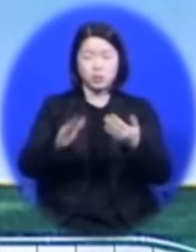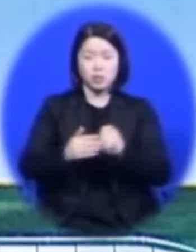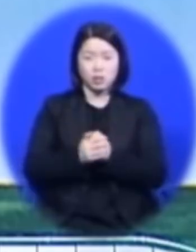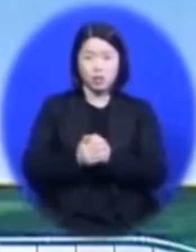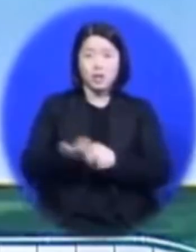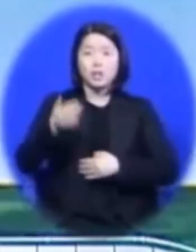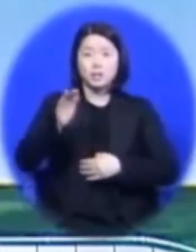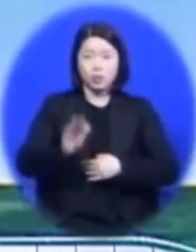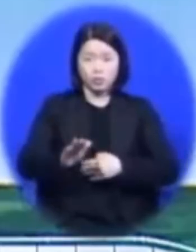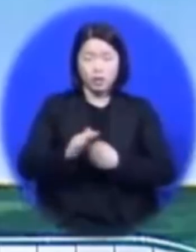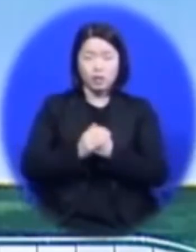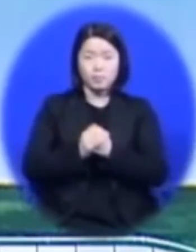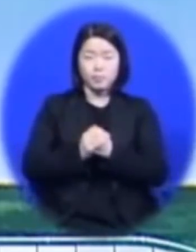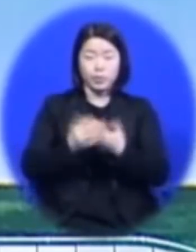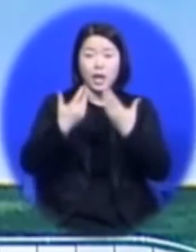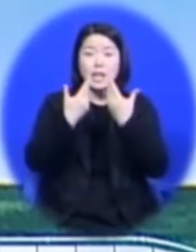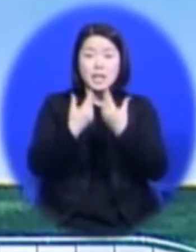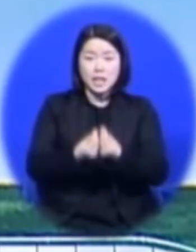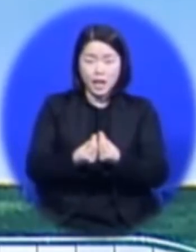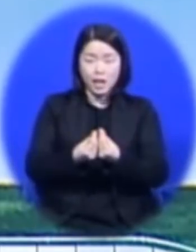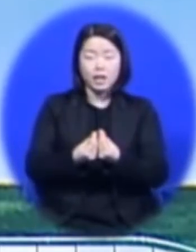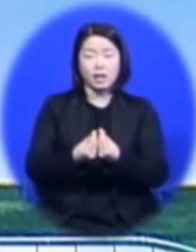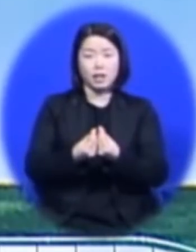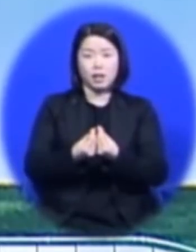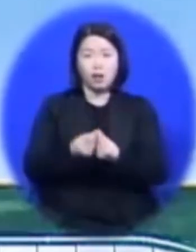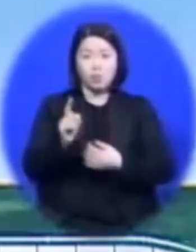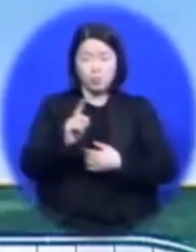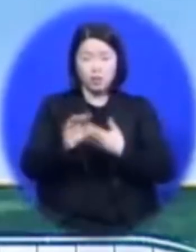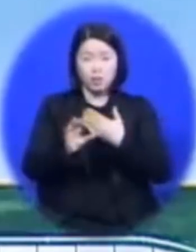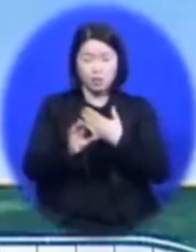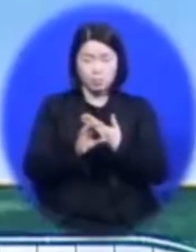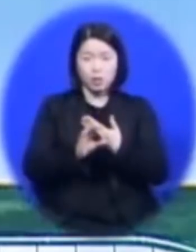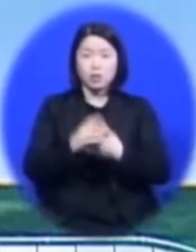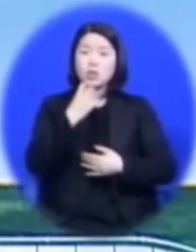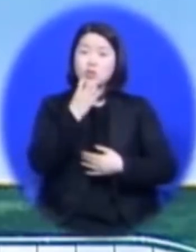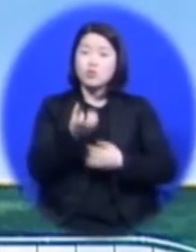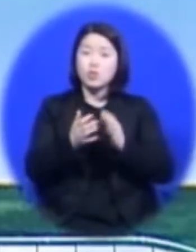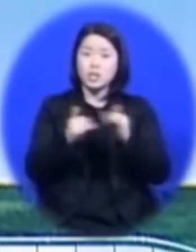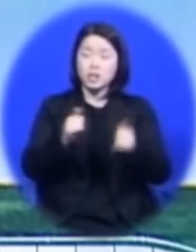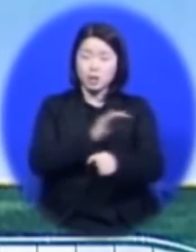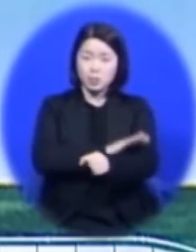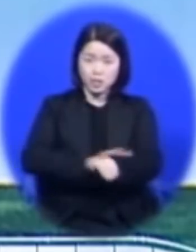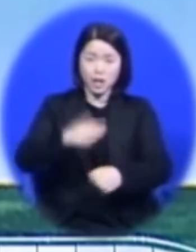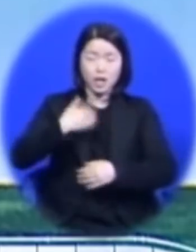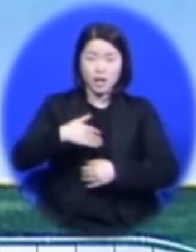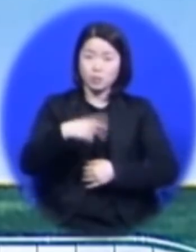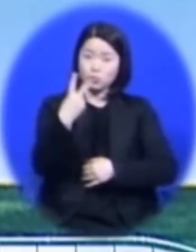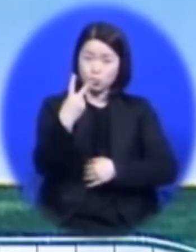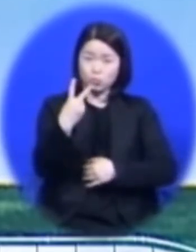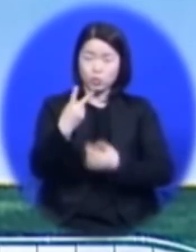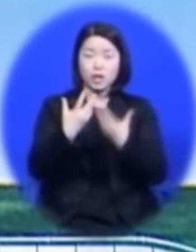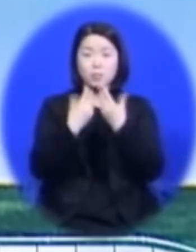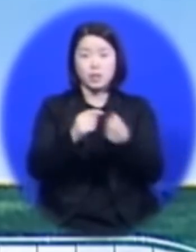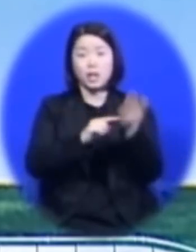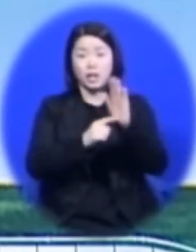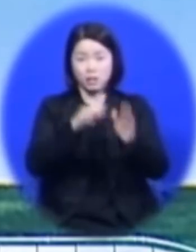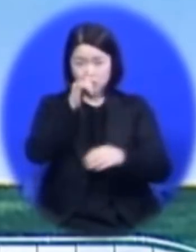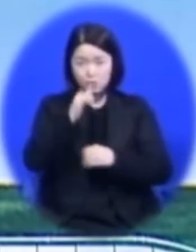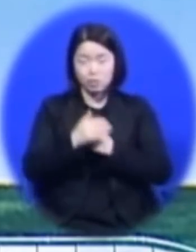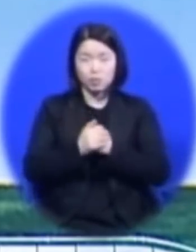그런데 예를 들기를 유대인 저 너무나 잘 아는 사람 두 사람 예를 들었습니다